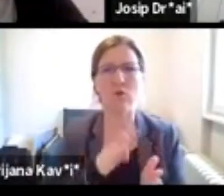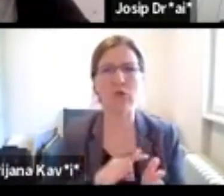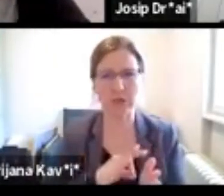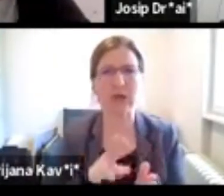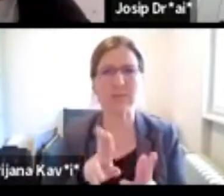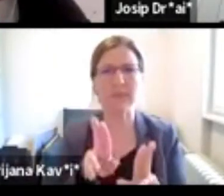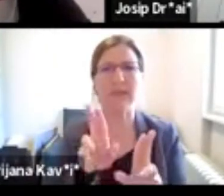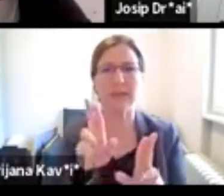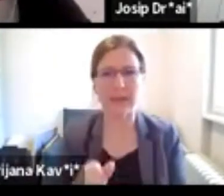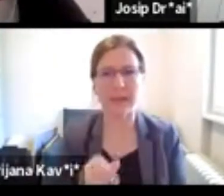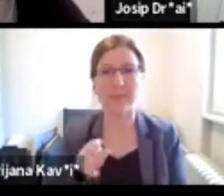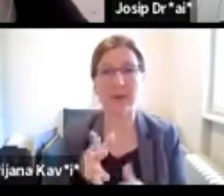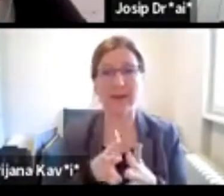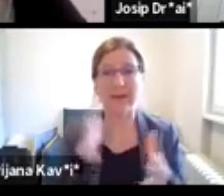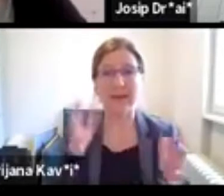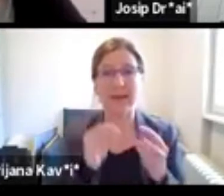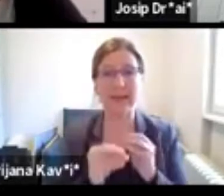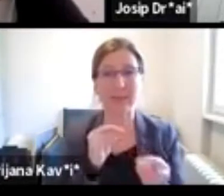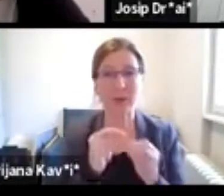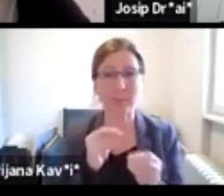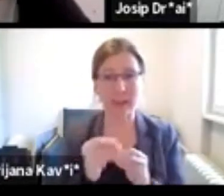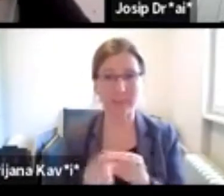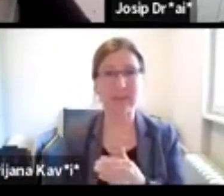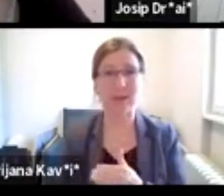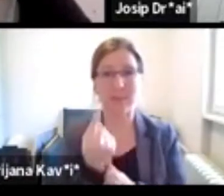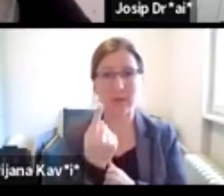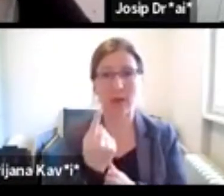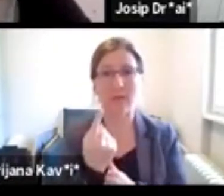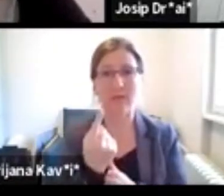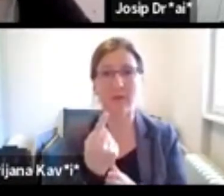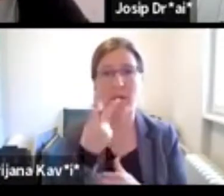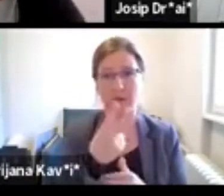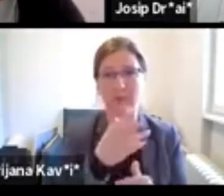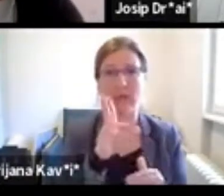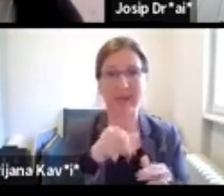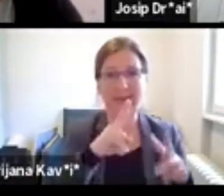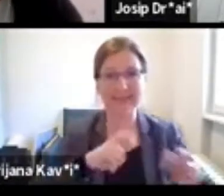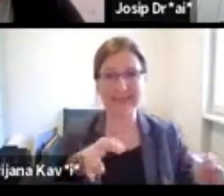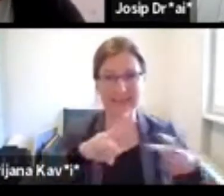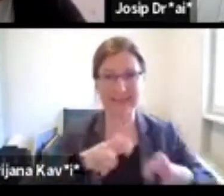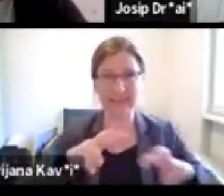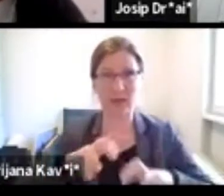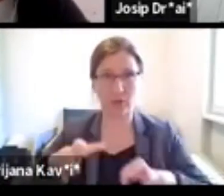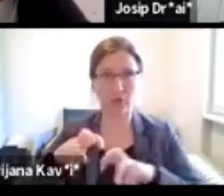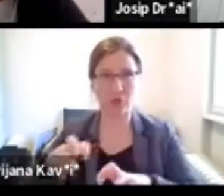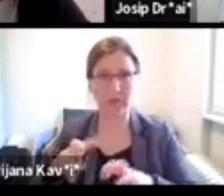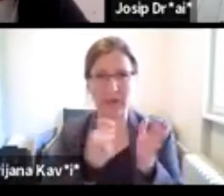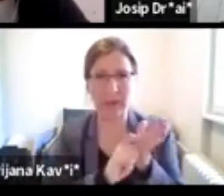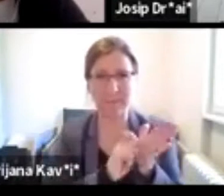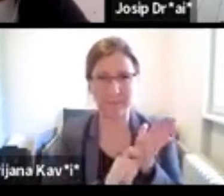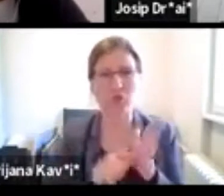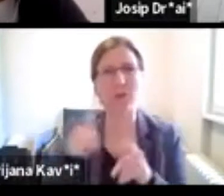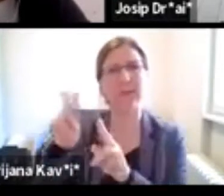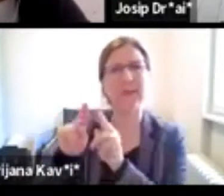ovo covidno doba desio se prema nekim recentnim istraživanjima upravo zbog toga što Svjetska